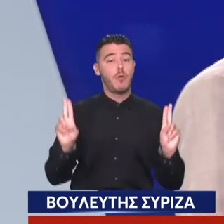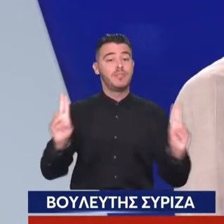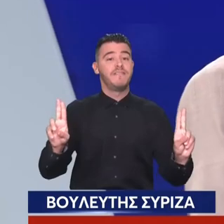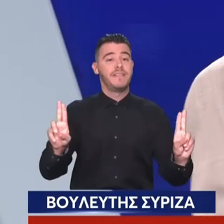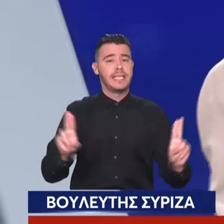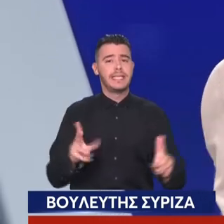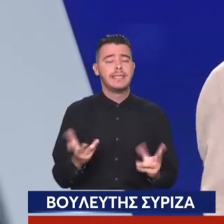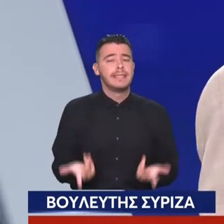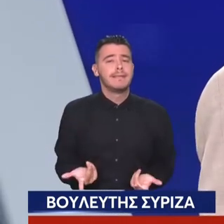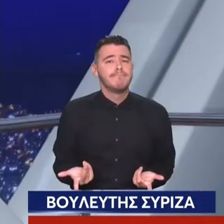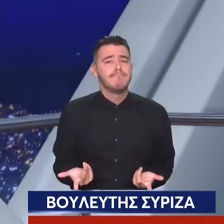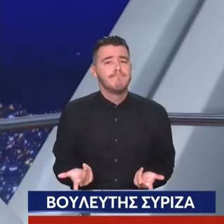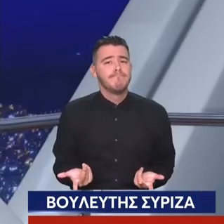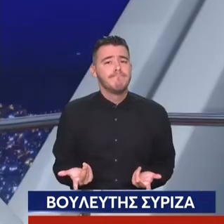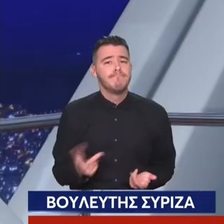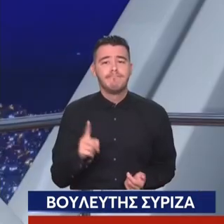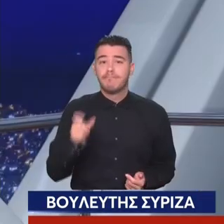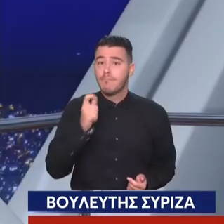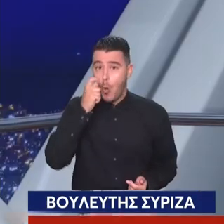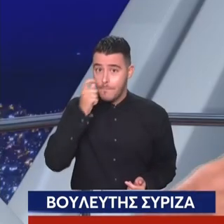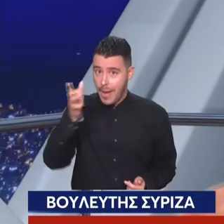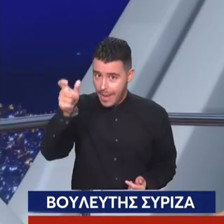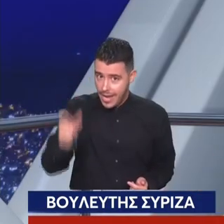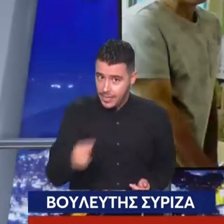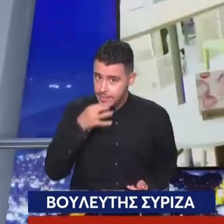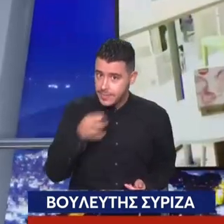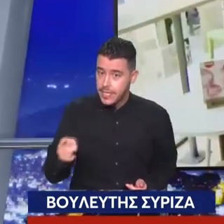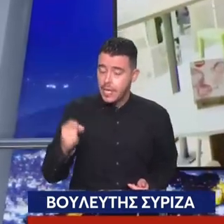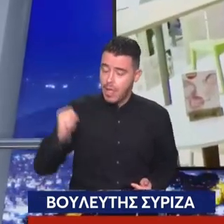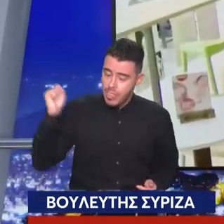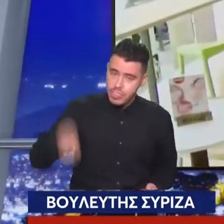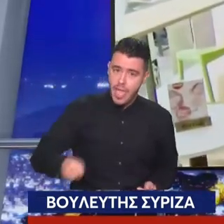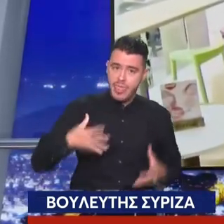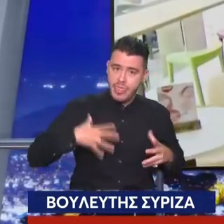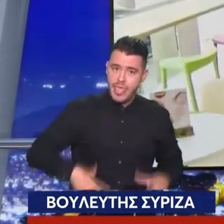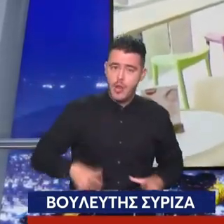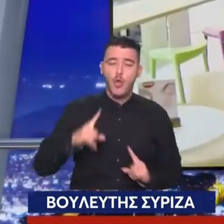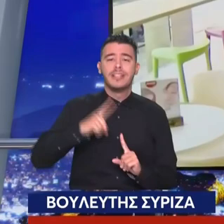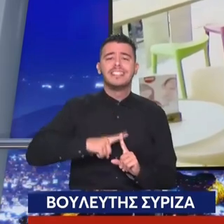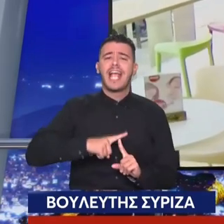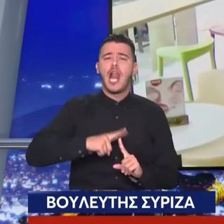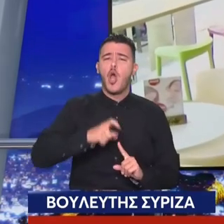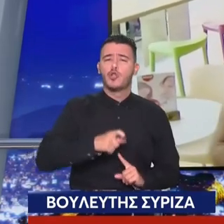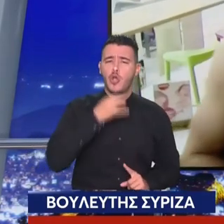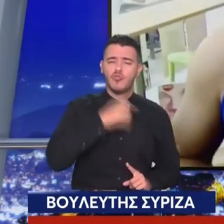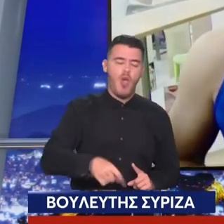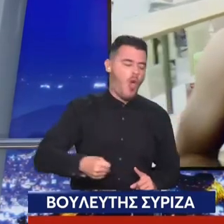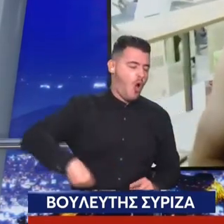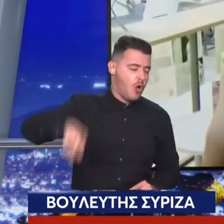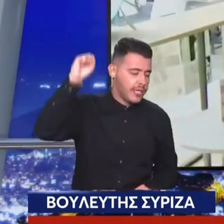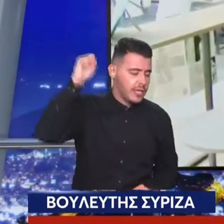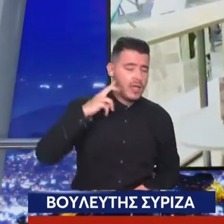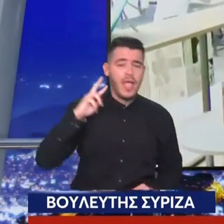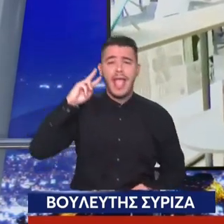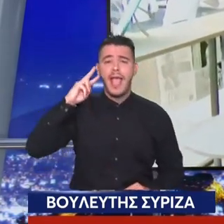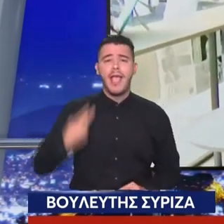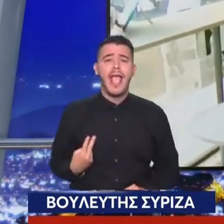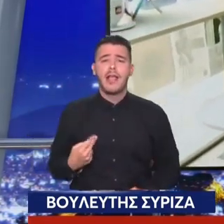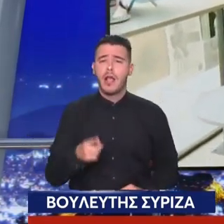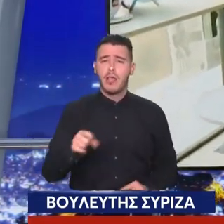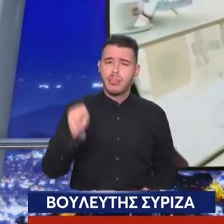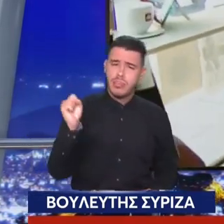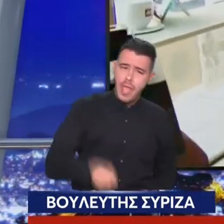debate και ήσασταν και ο μόνος που το υποστήριξατε τόσο πολύ. Ο Τσακαλώτος είπε όχι από την αρχή. Η κυρία Αξιόγλου είπε ναι, αλλά δεν φάνηκε να το πολύ